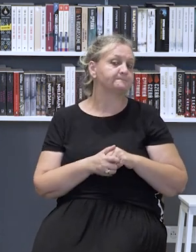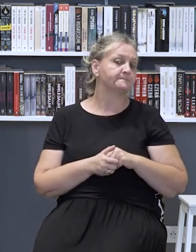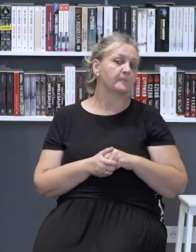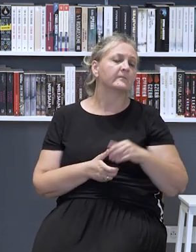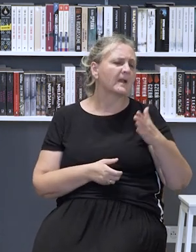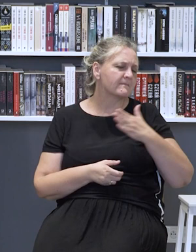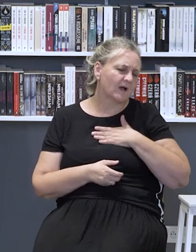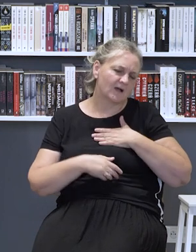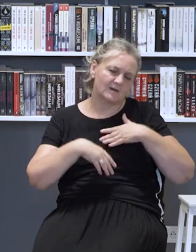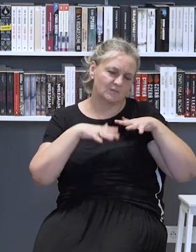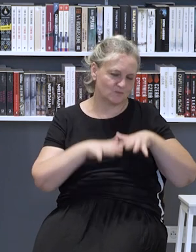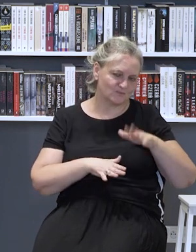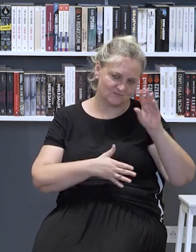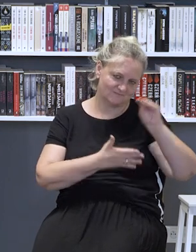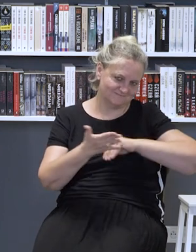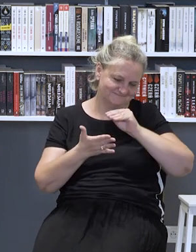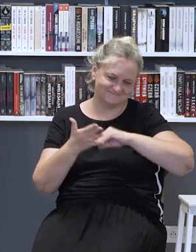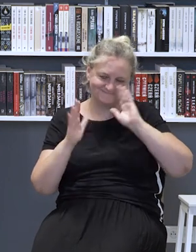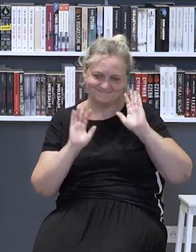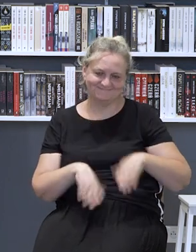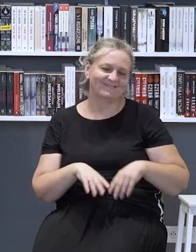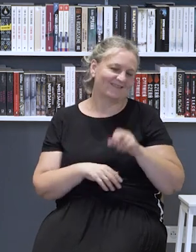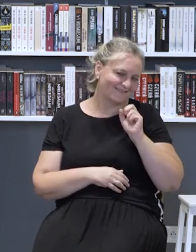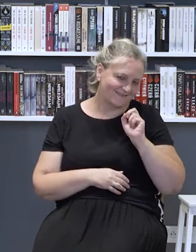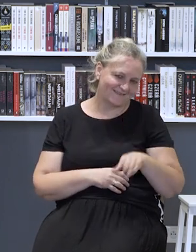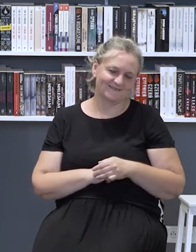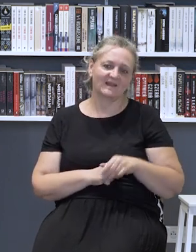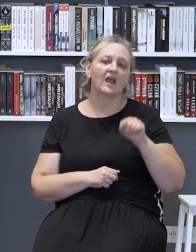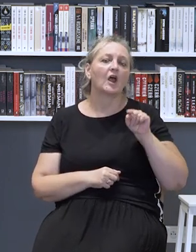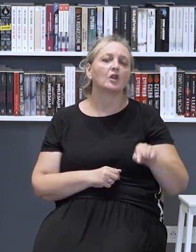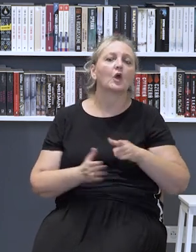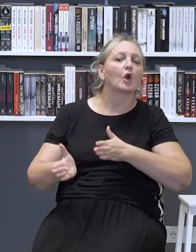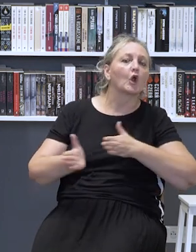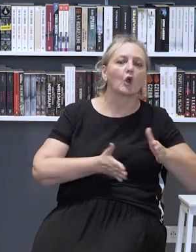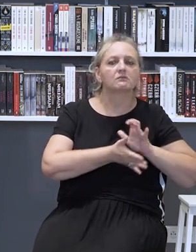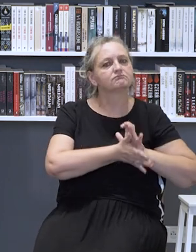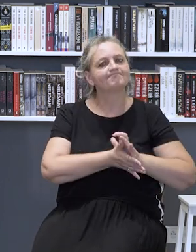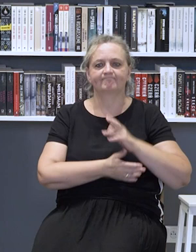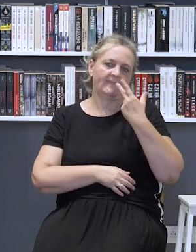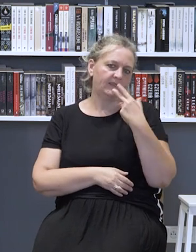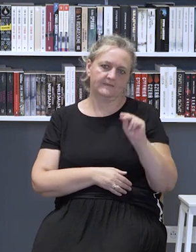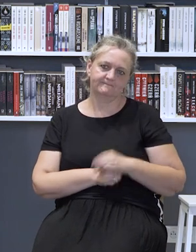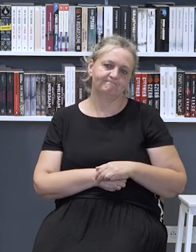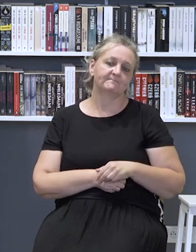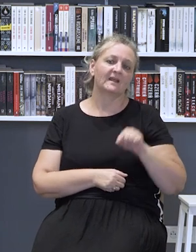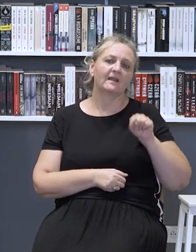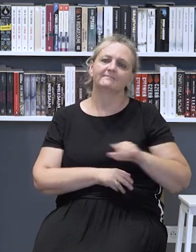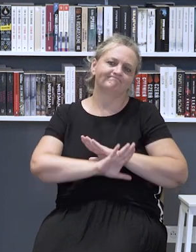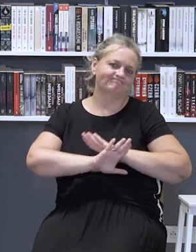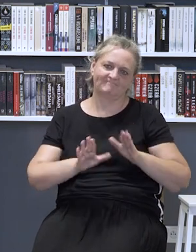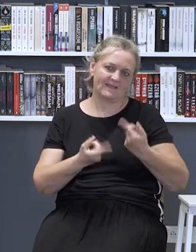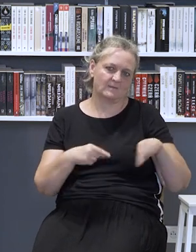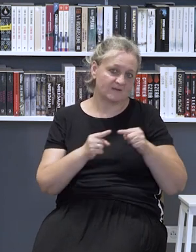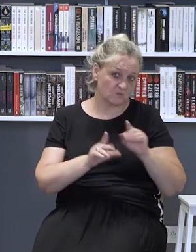Jeszcze. Mam dużo napisanych rzeczy, tak? Natomiast to nie są rzeczy gotowe do wydania. Zupełnie nie, dlatego